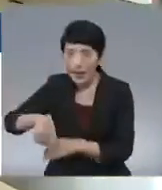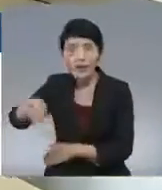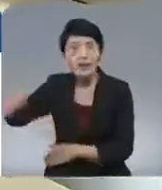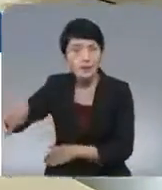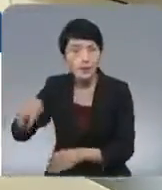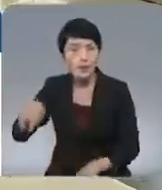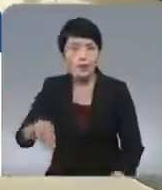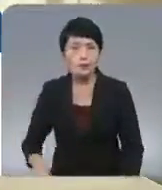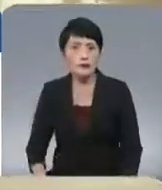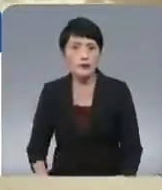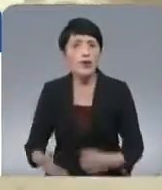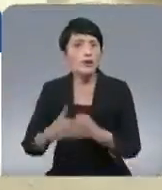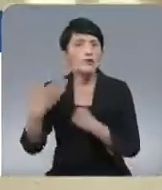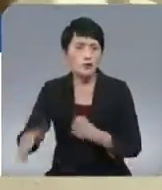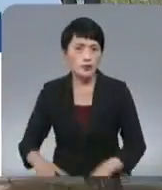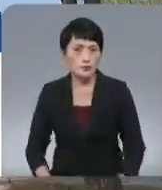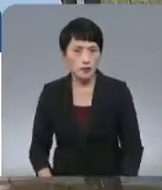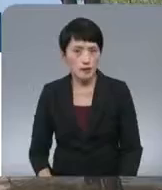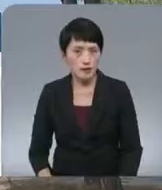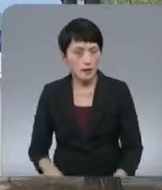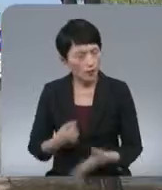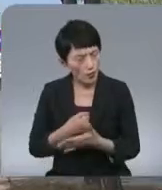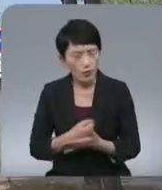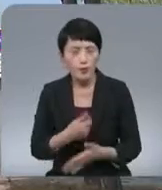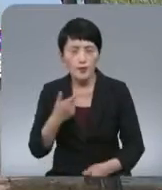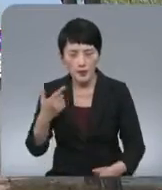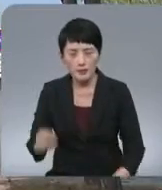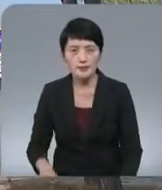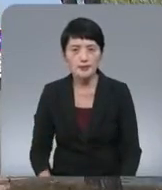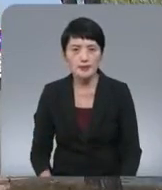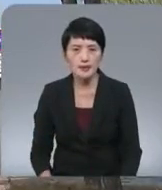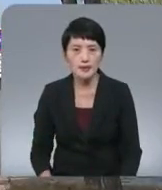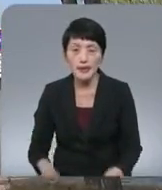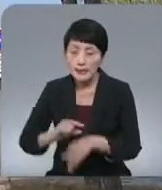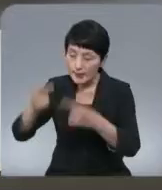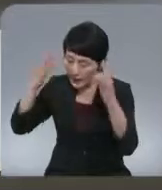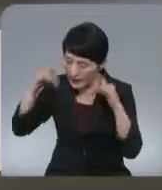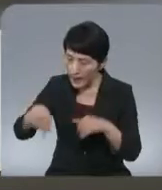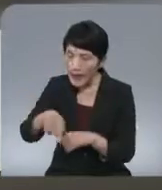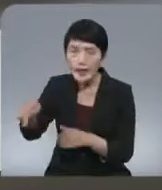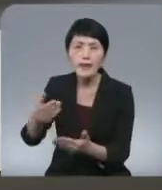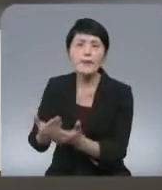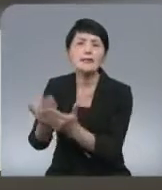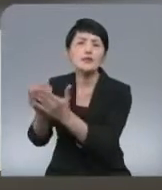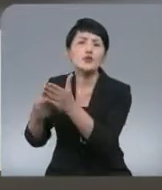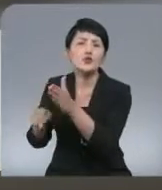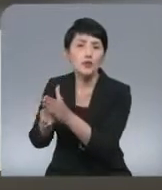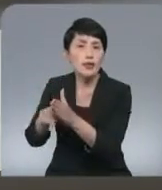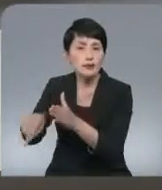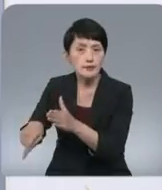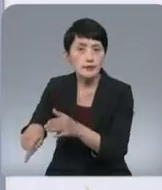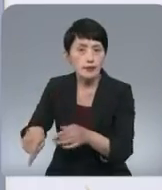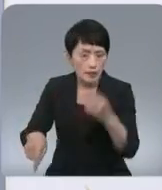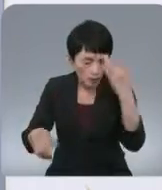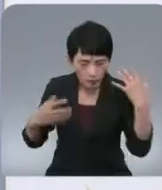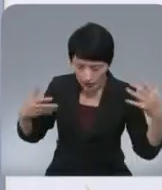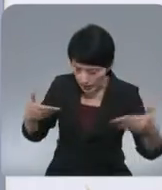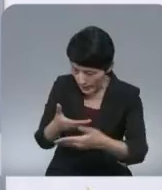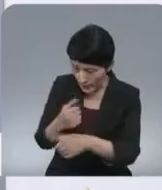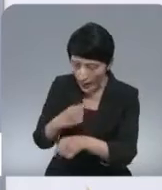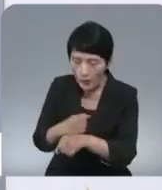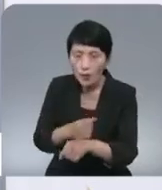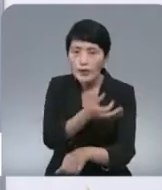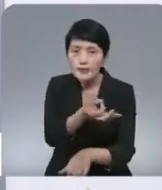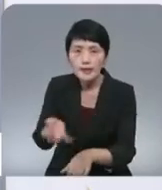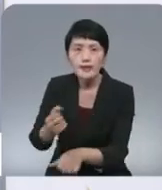получат больше возможностей совместить теорию и практику на предприятиях что позволит ускорить и процесс их интеграции